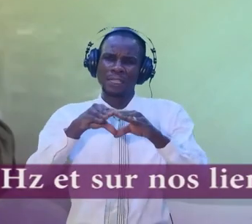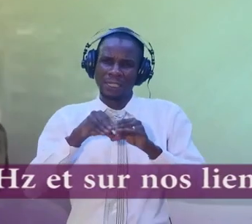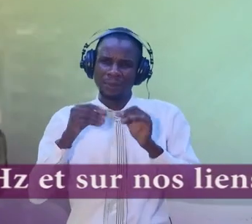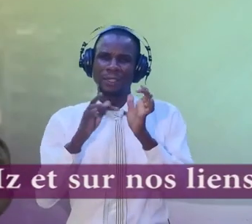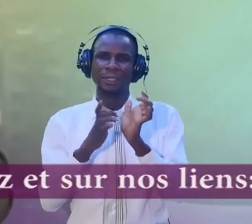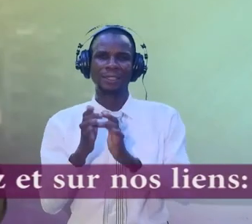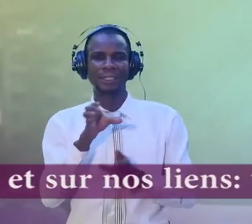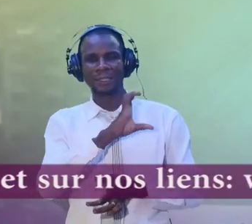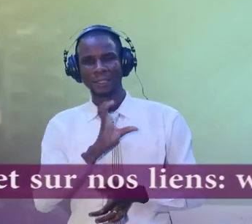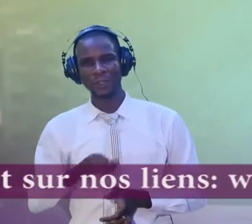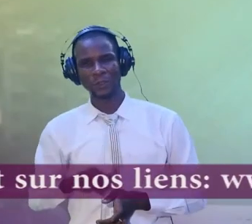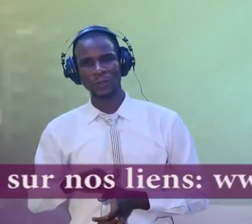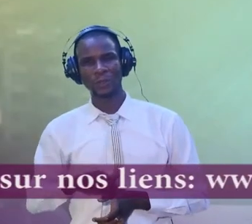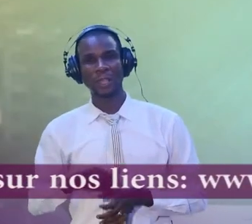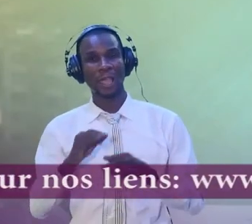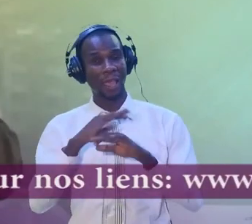fedha 50.